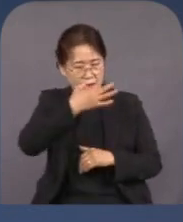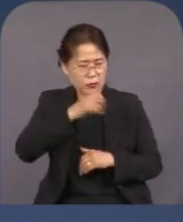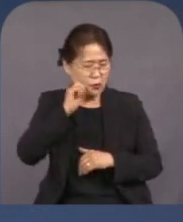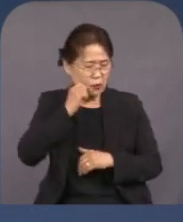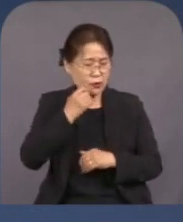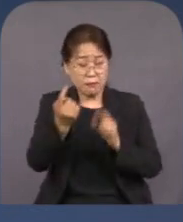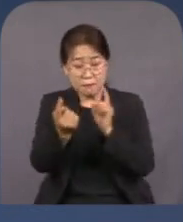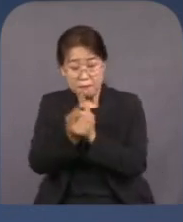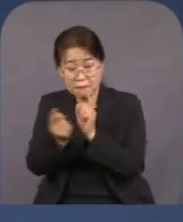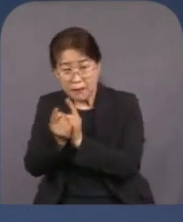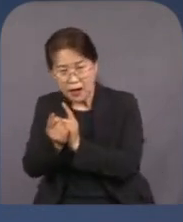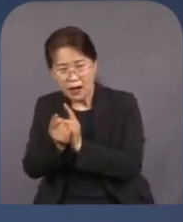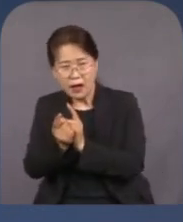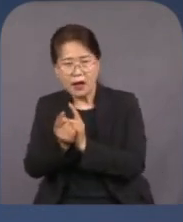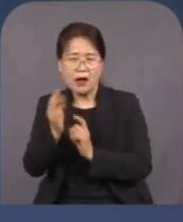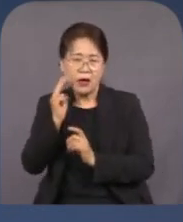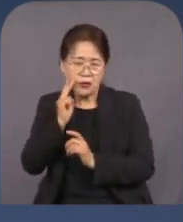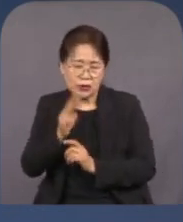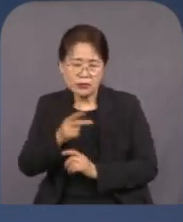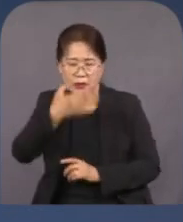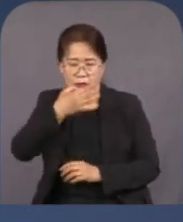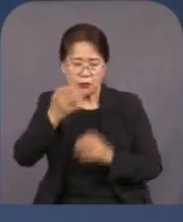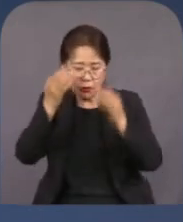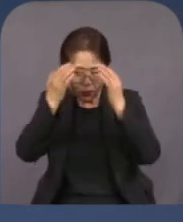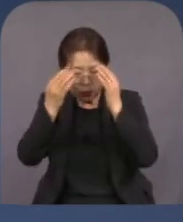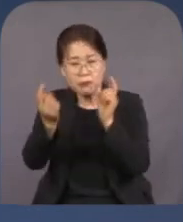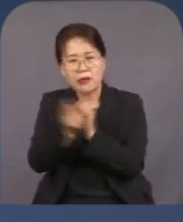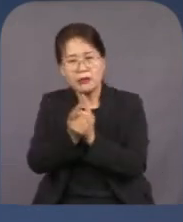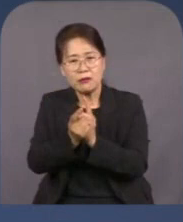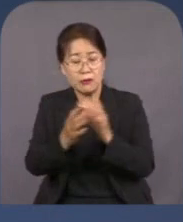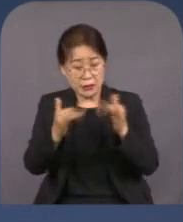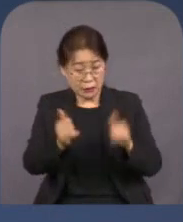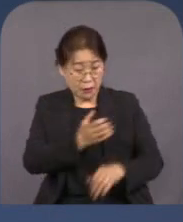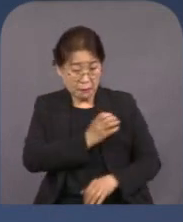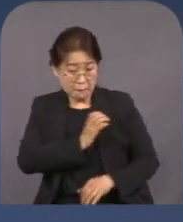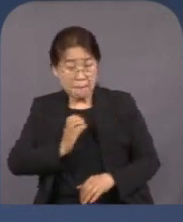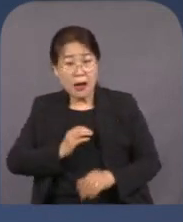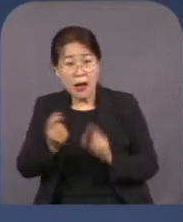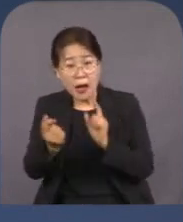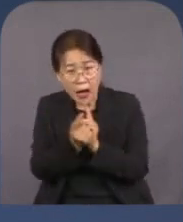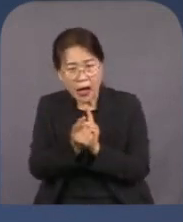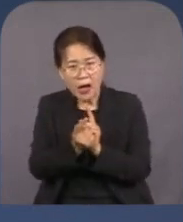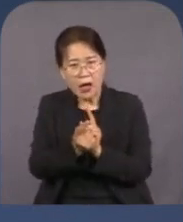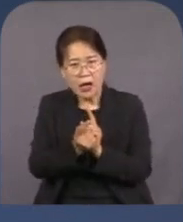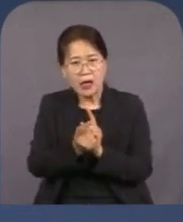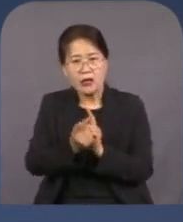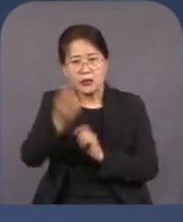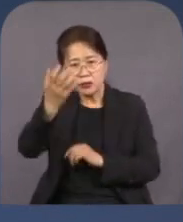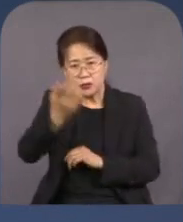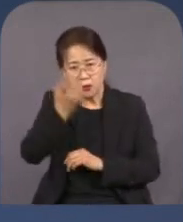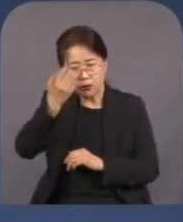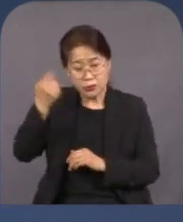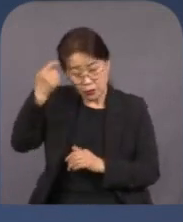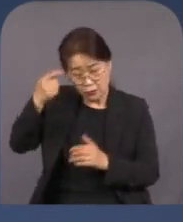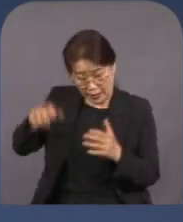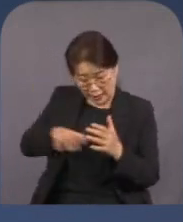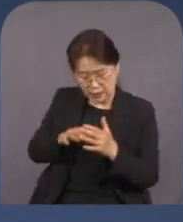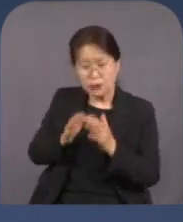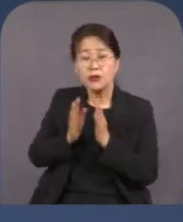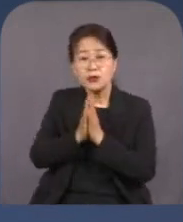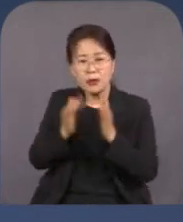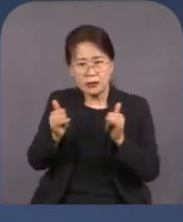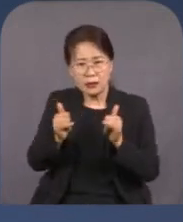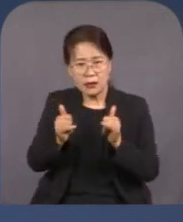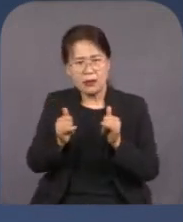여러분 인생의 풍랑을 만나도 사람으로부터 배신을 당해도 여러분 성령 안에서 기도하는 사람은